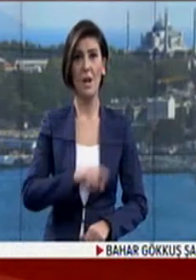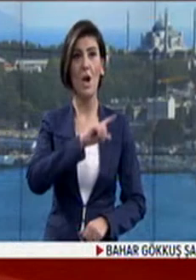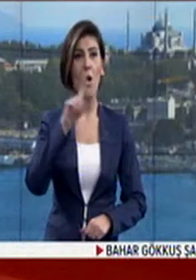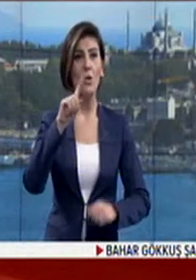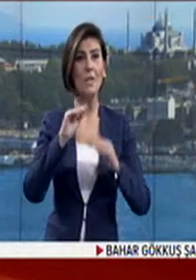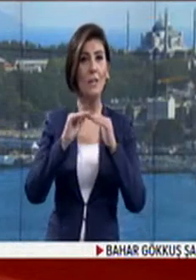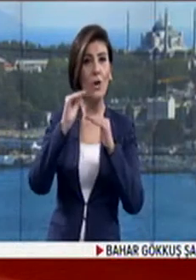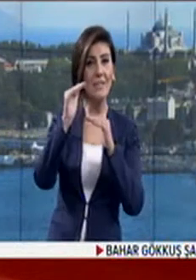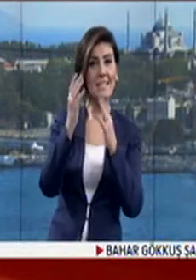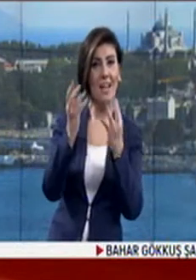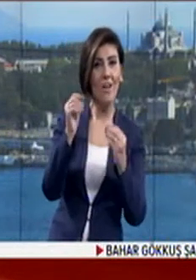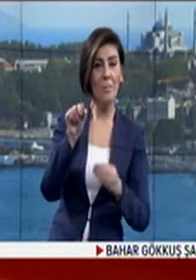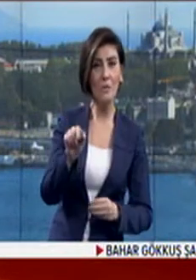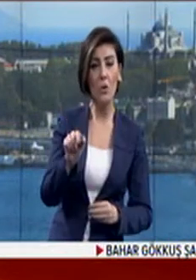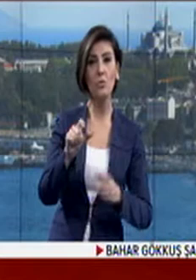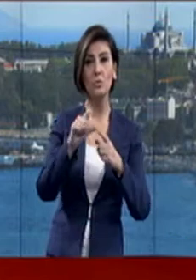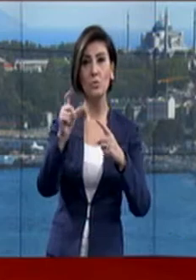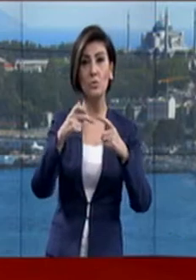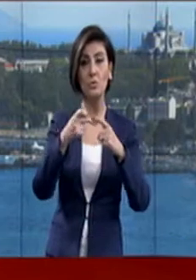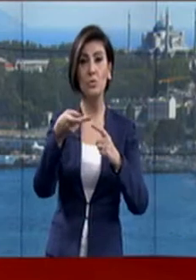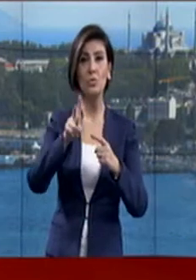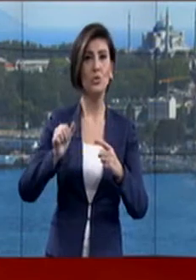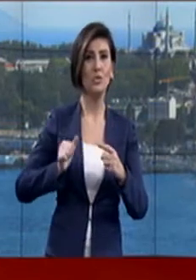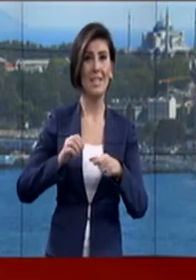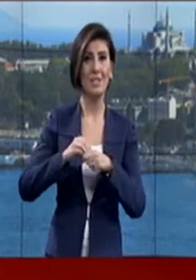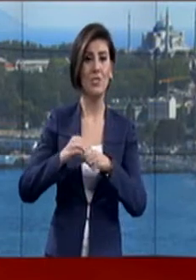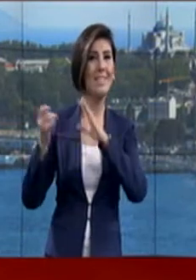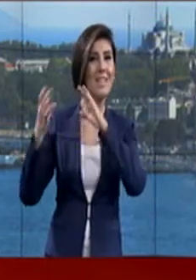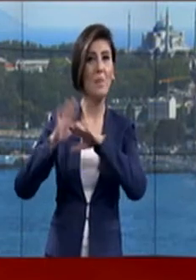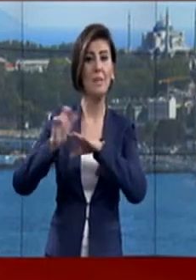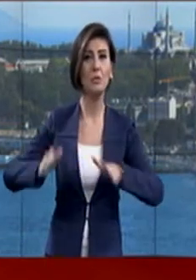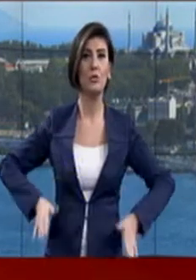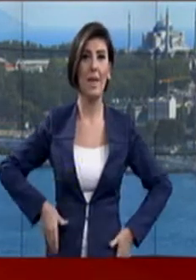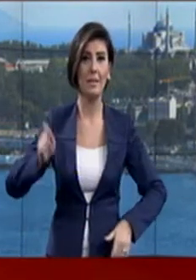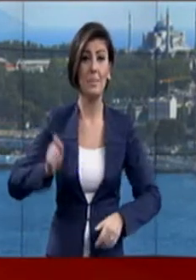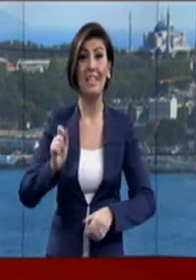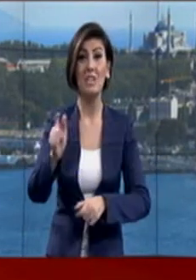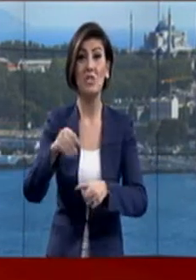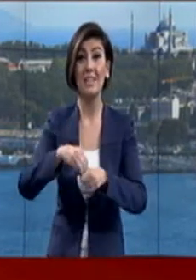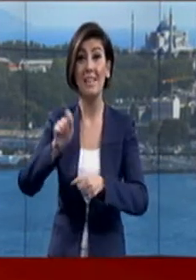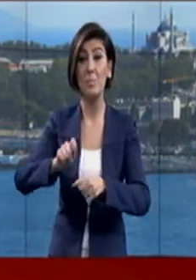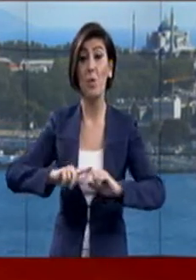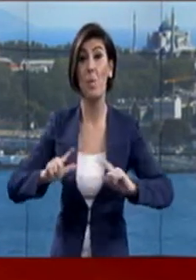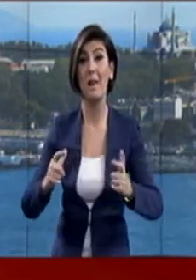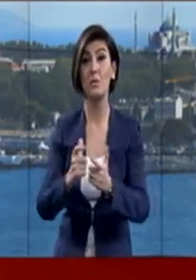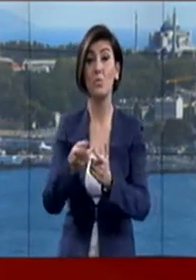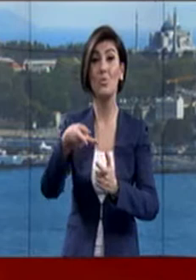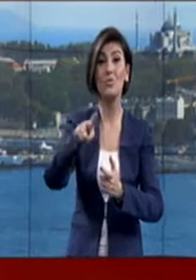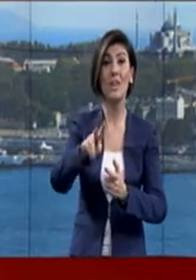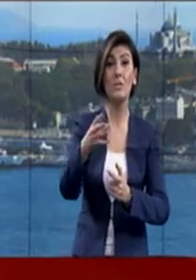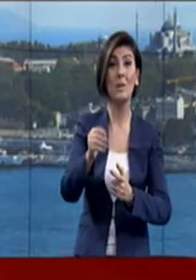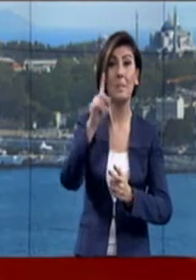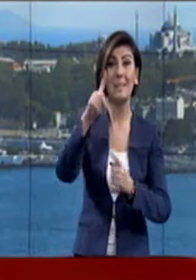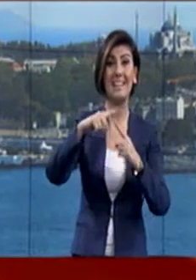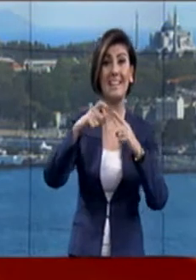Ondan ötesi devam ediyor. Sur şehitleri için Diyarbakır'da tören düzenlendi. İlçede yürütülen operasyonlarda şehit